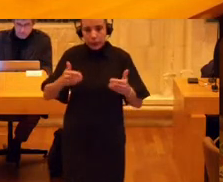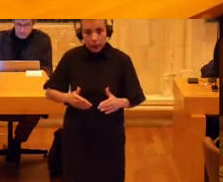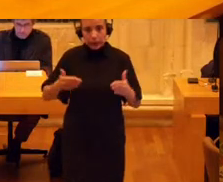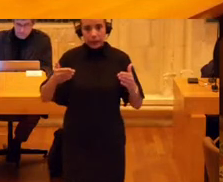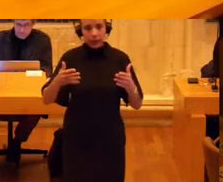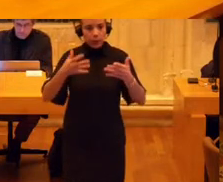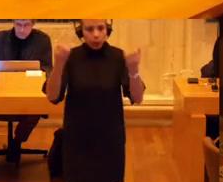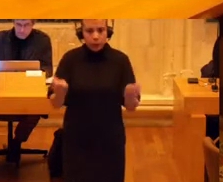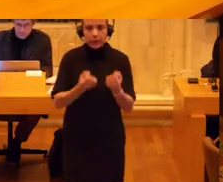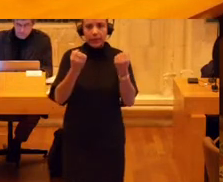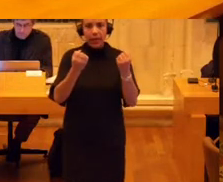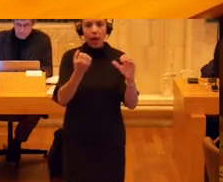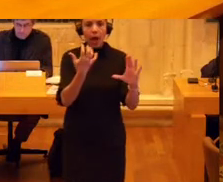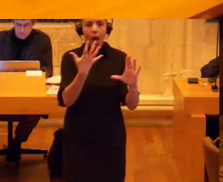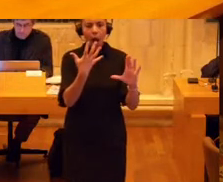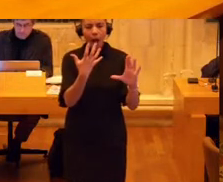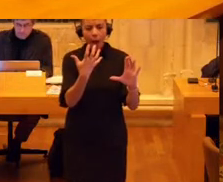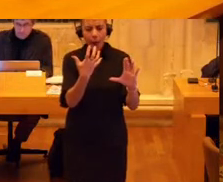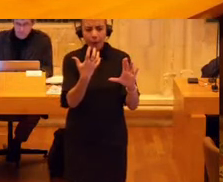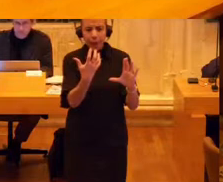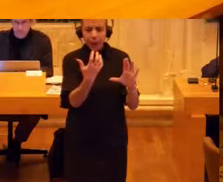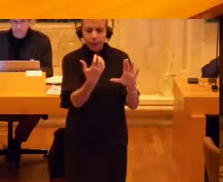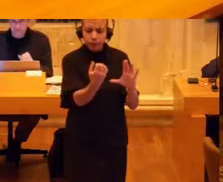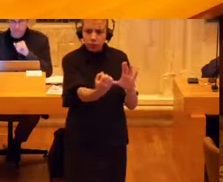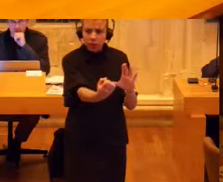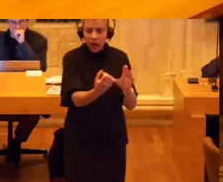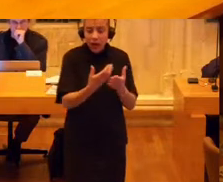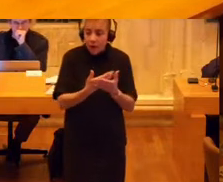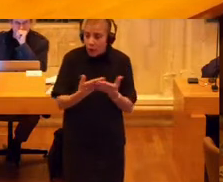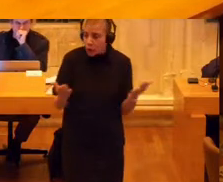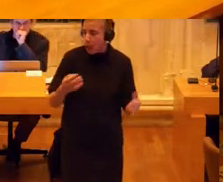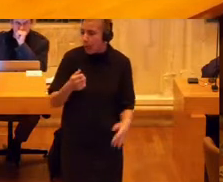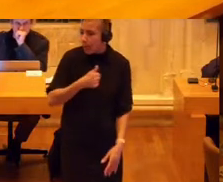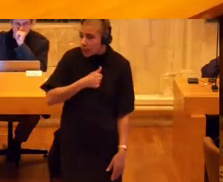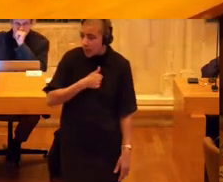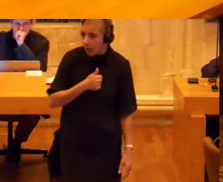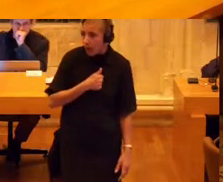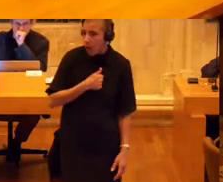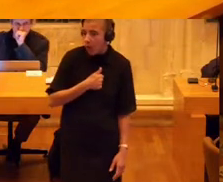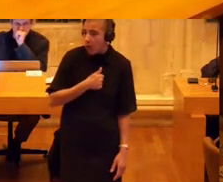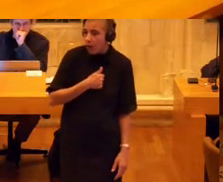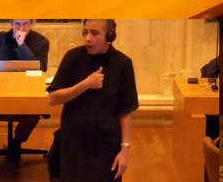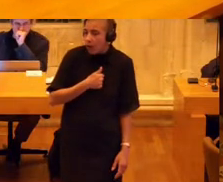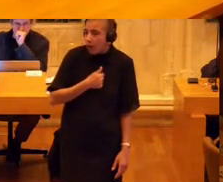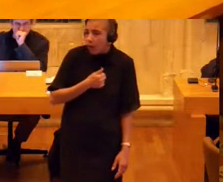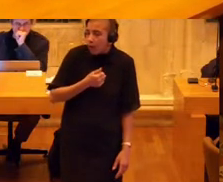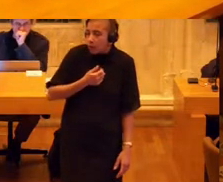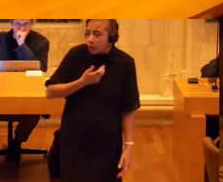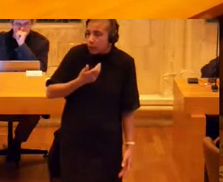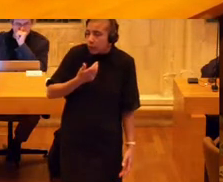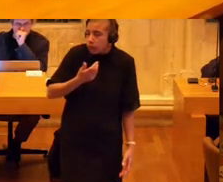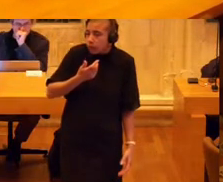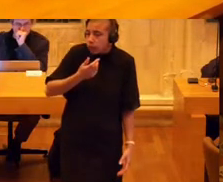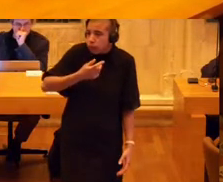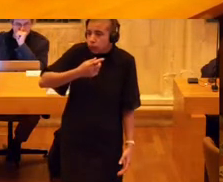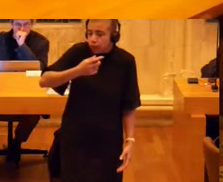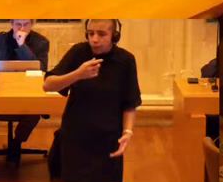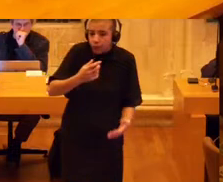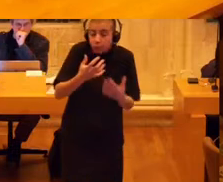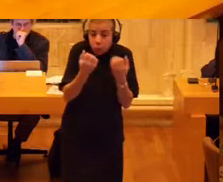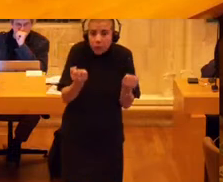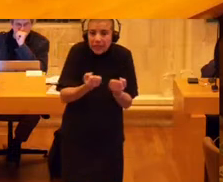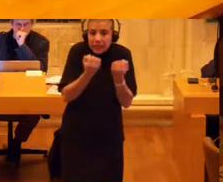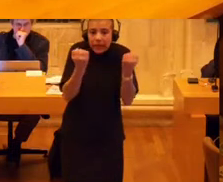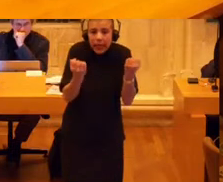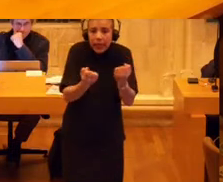de la publicité, et même, enfin, je vois pas. Personnellement, je ne vois vraiment pas l'intérêt de maintenir la publicité la nuit.